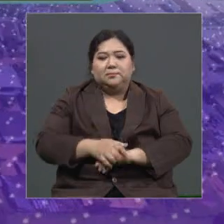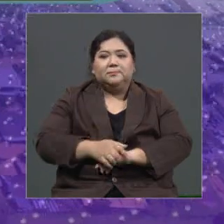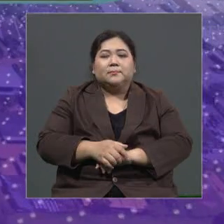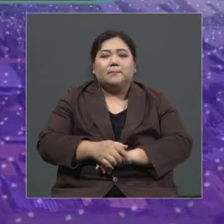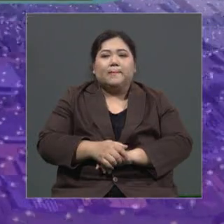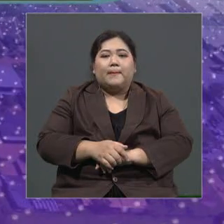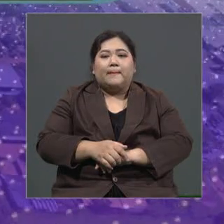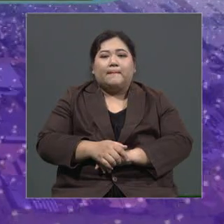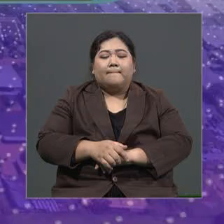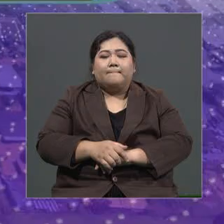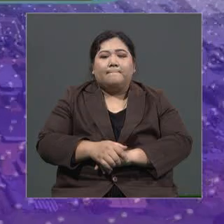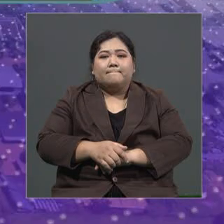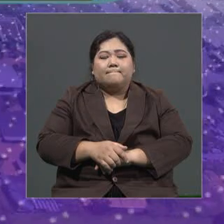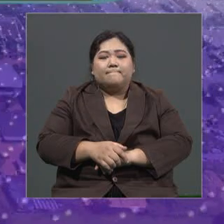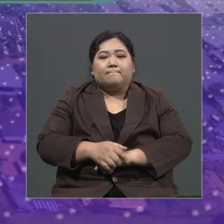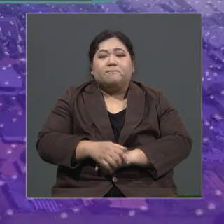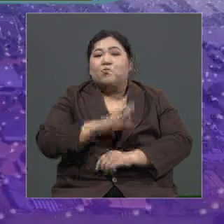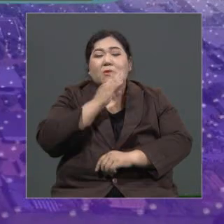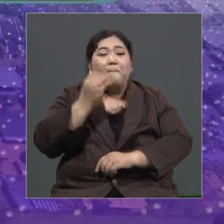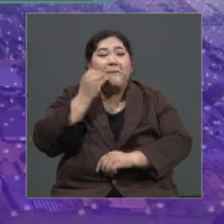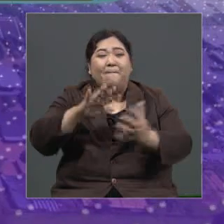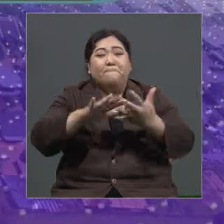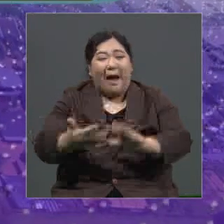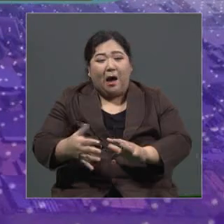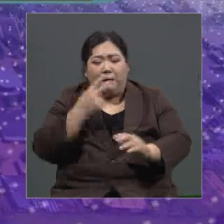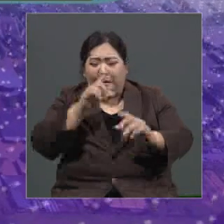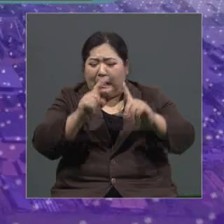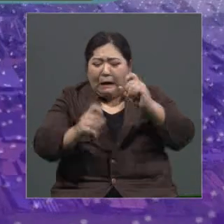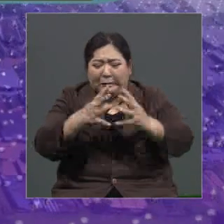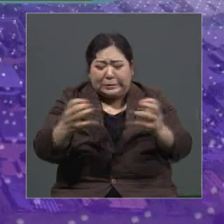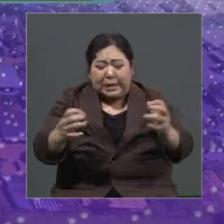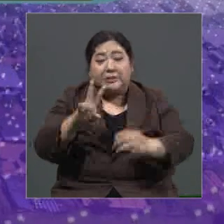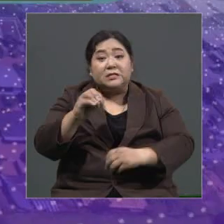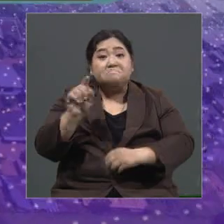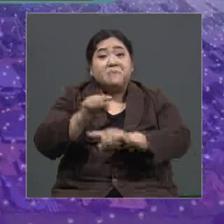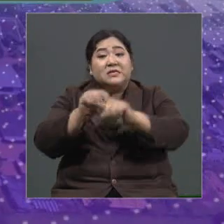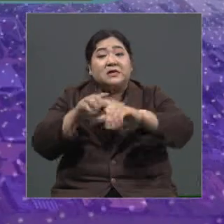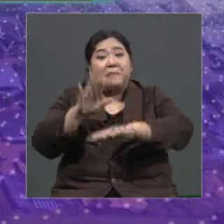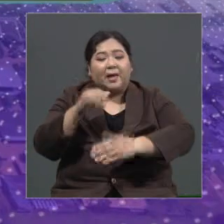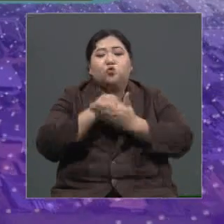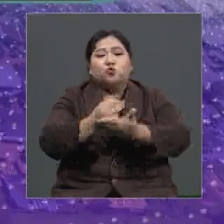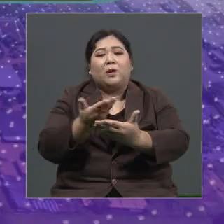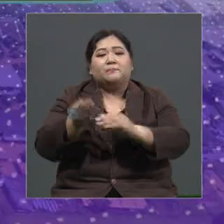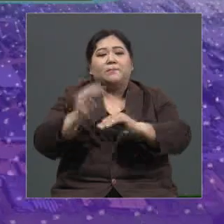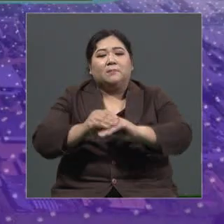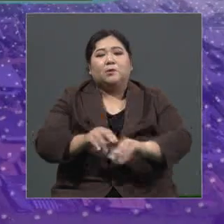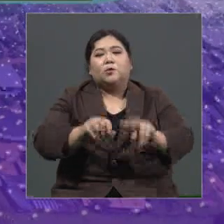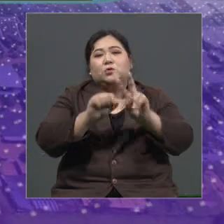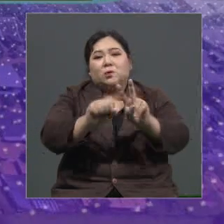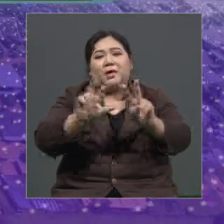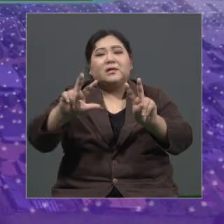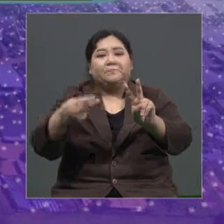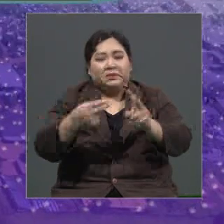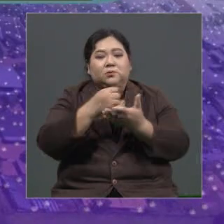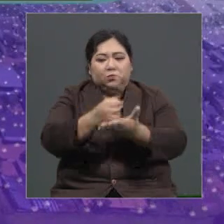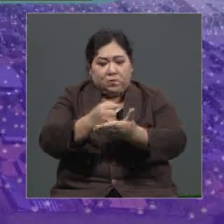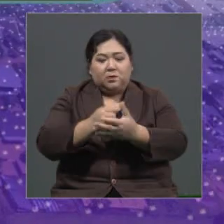นอกจากนี้ หากเป็บ้านพรงเสียหายเกิน 70% ขึ้นไปกจะได้รบความชวยเหืออีก 230,000 บาทส่น